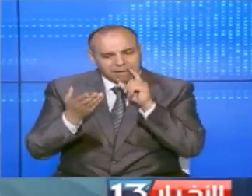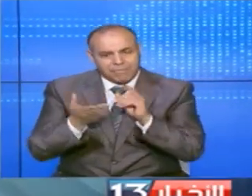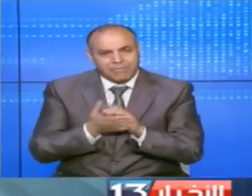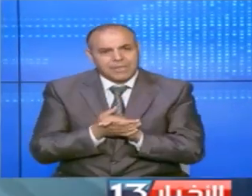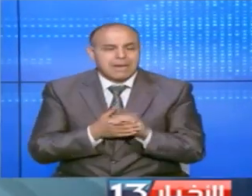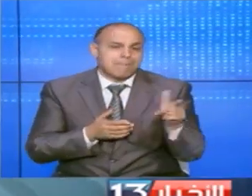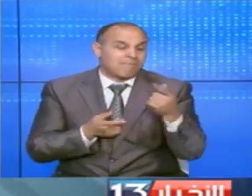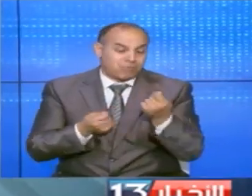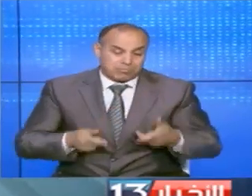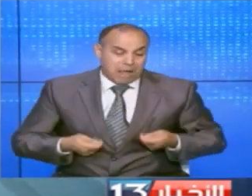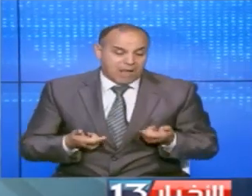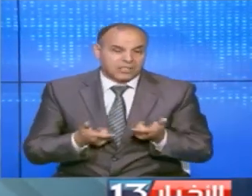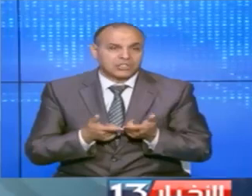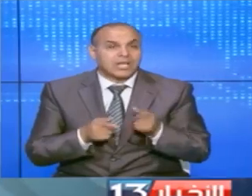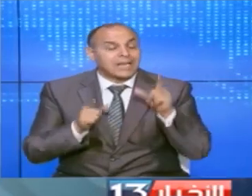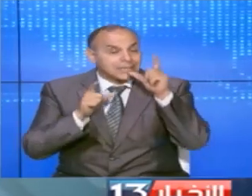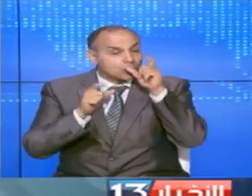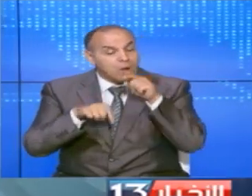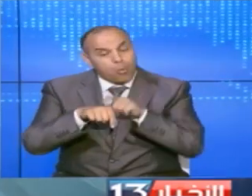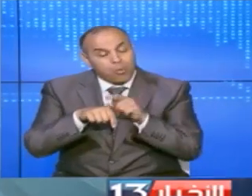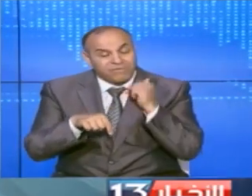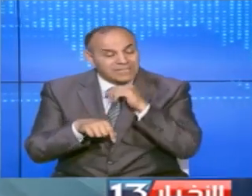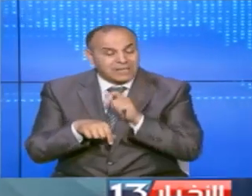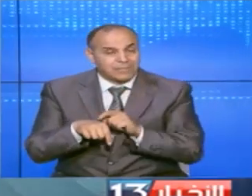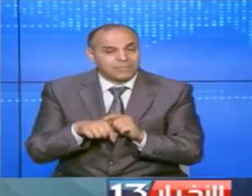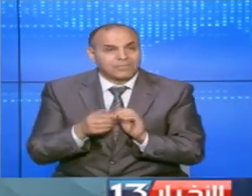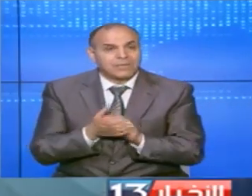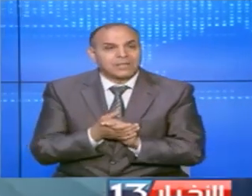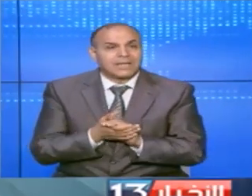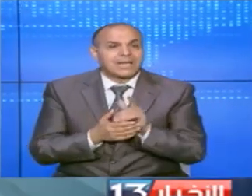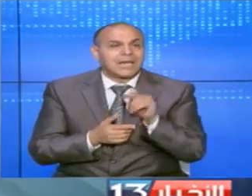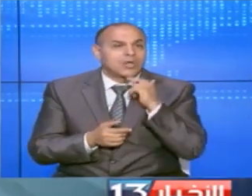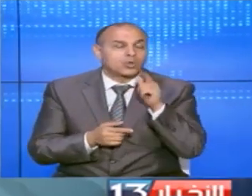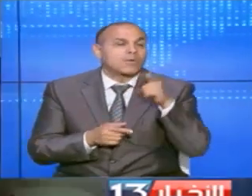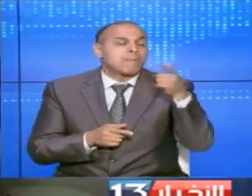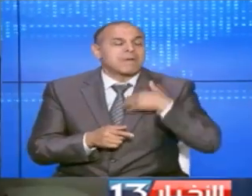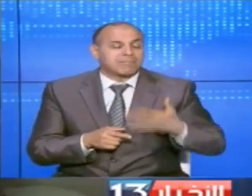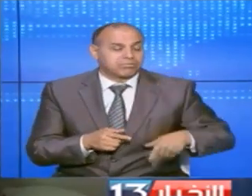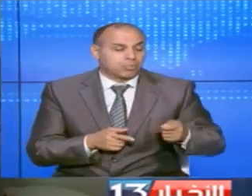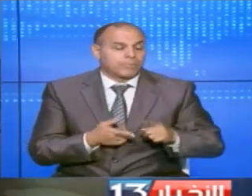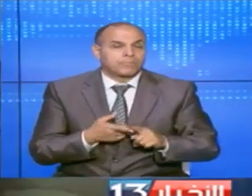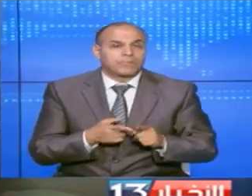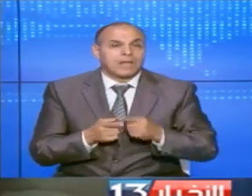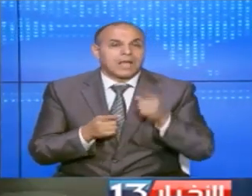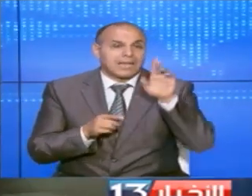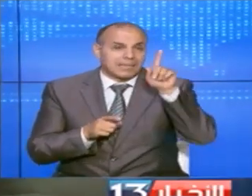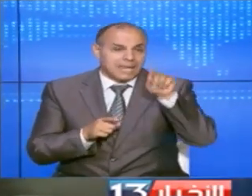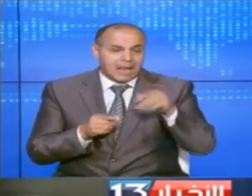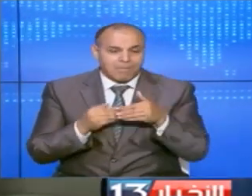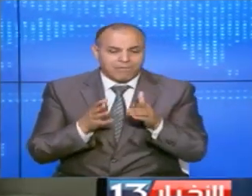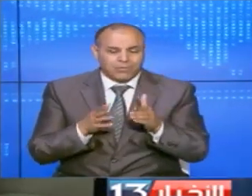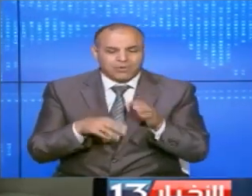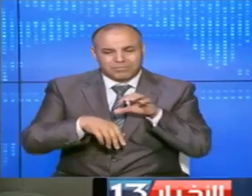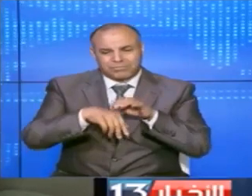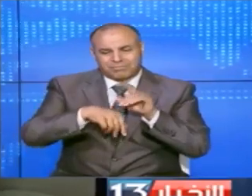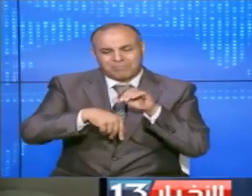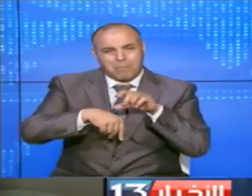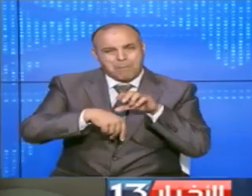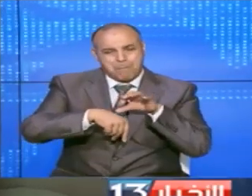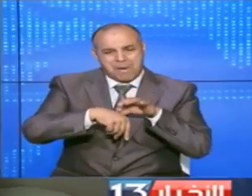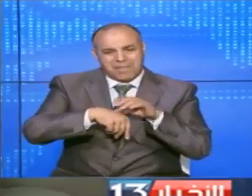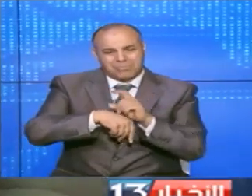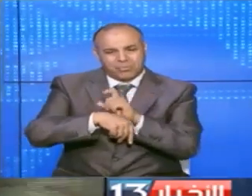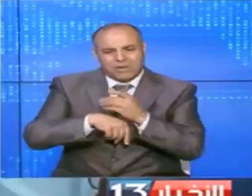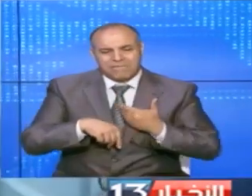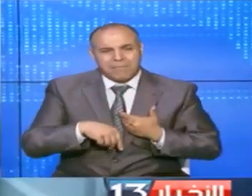اللي عملها في وقت معين تعملها المبكر حول سرطان الثدي